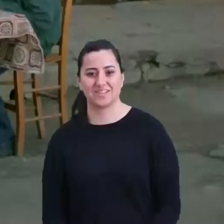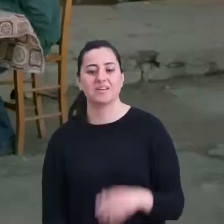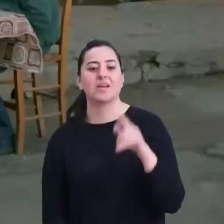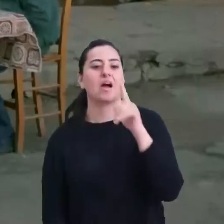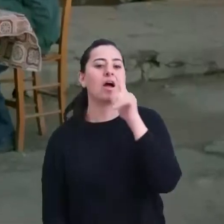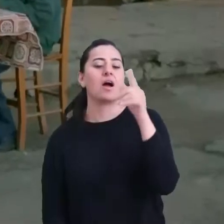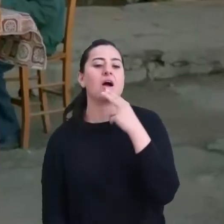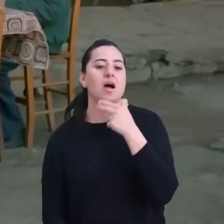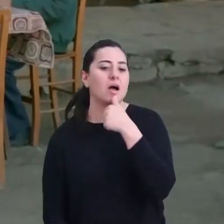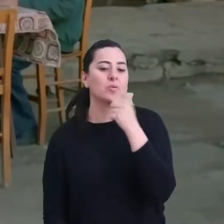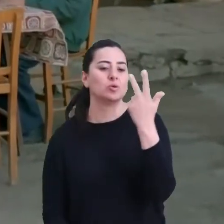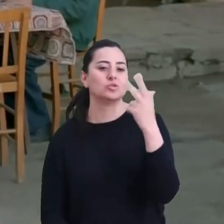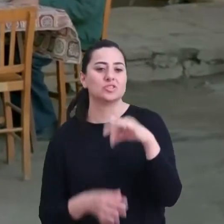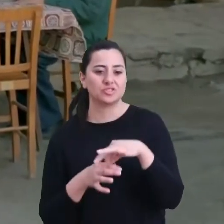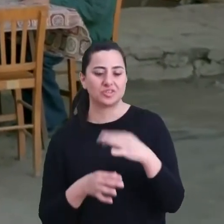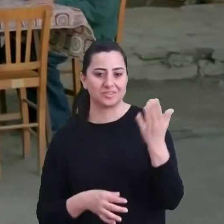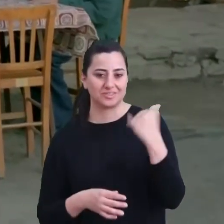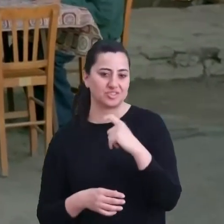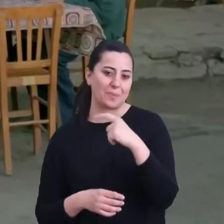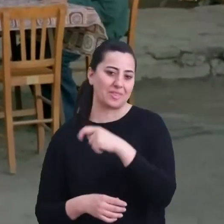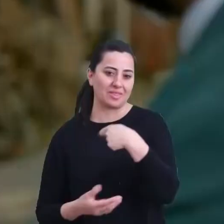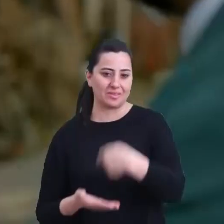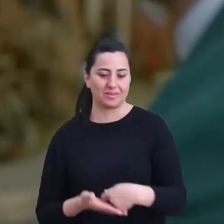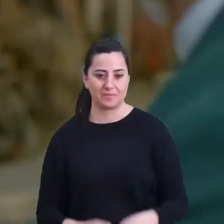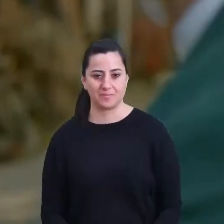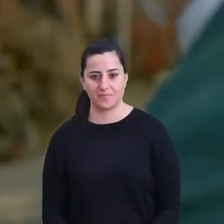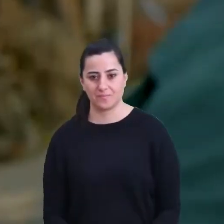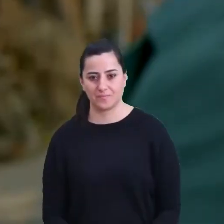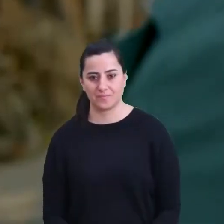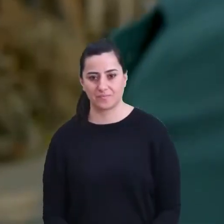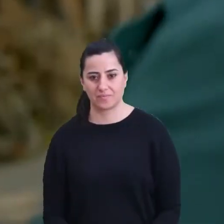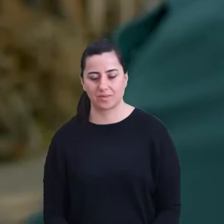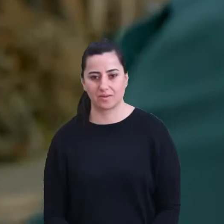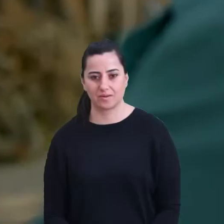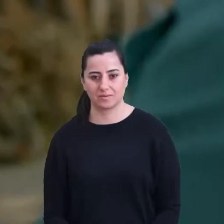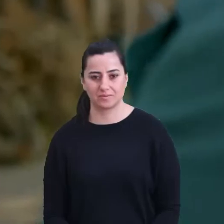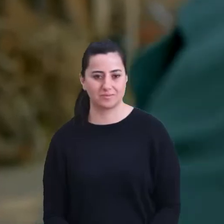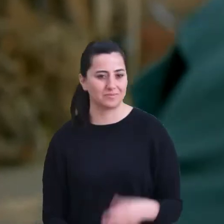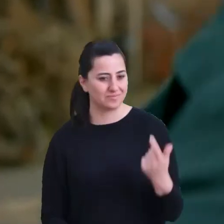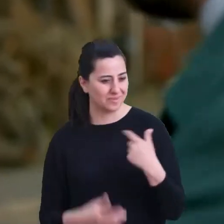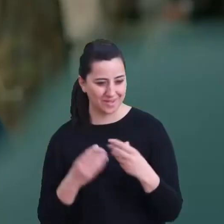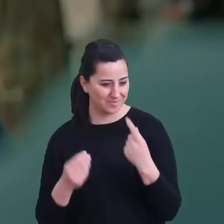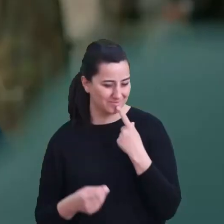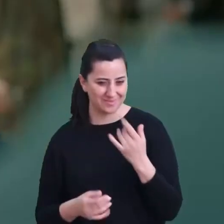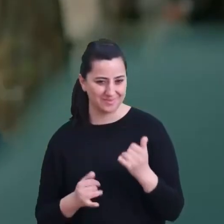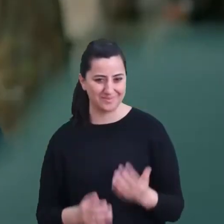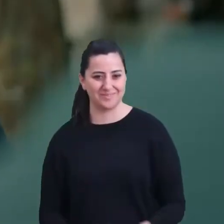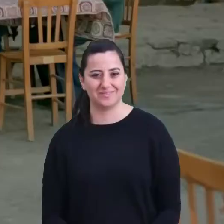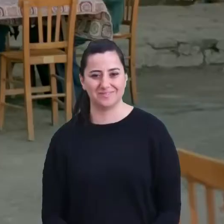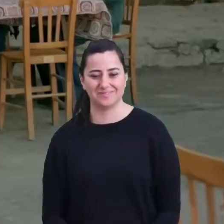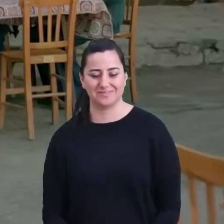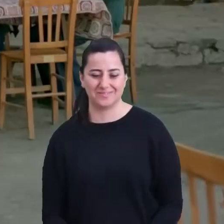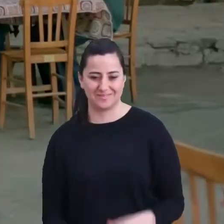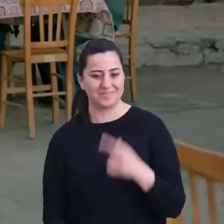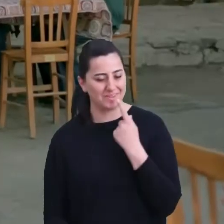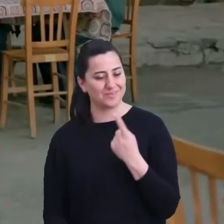vurdular. Fikri abi. Bize üç tane çay. Cemil'den. Beni kaybettin. Neyip de öyle mi yapıyorsun ben? Öyle deyip dursun